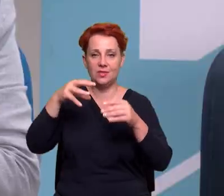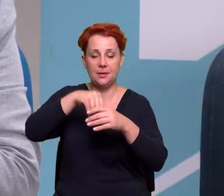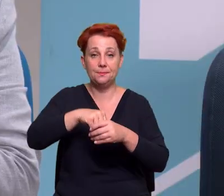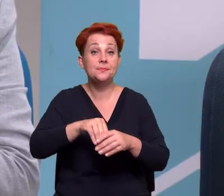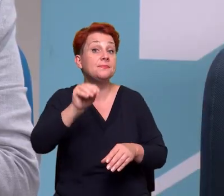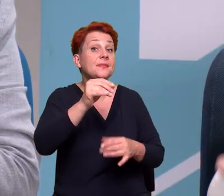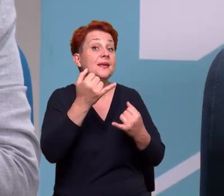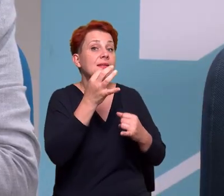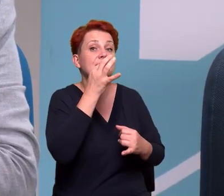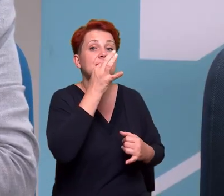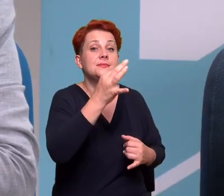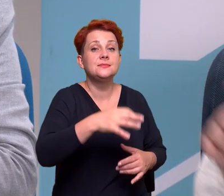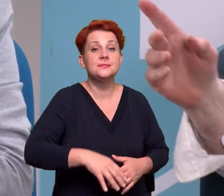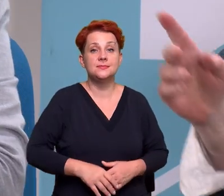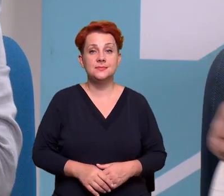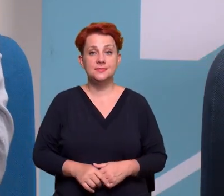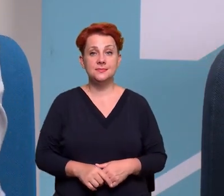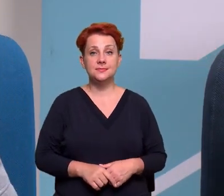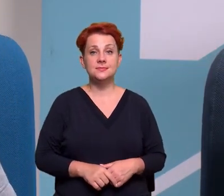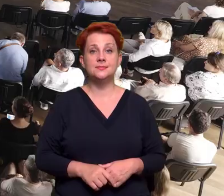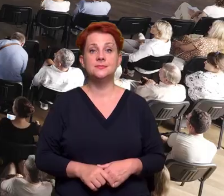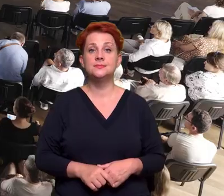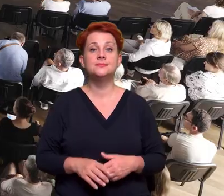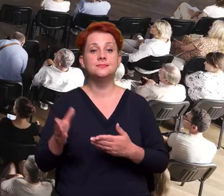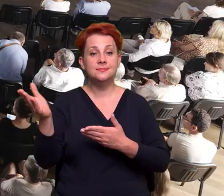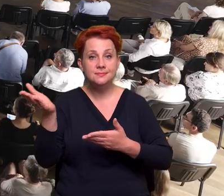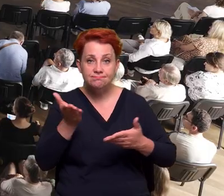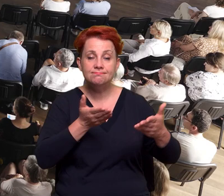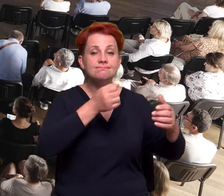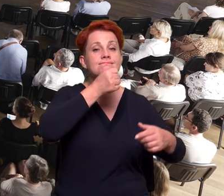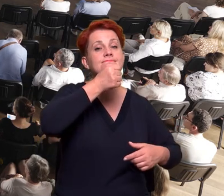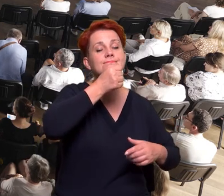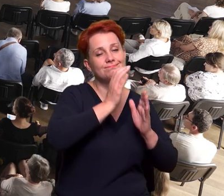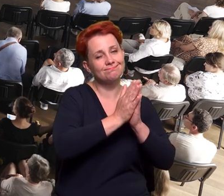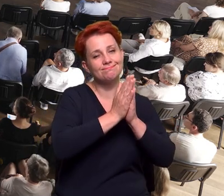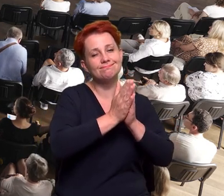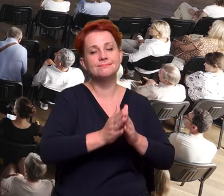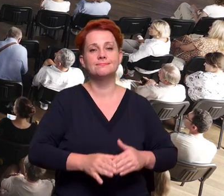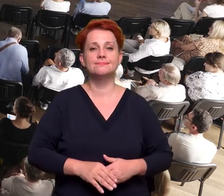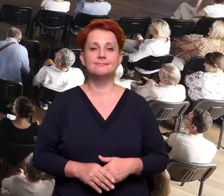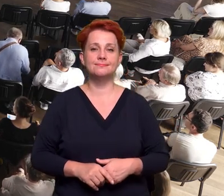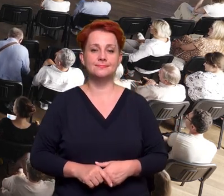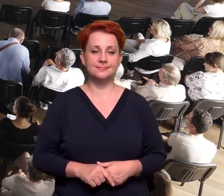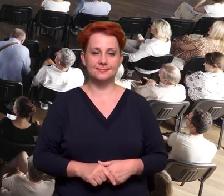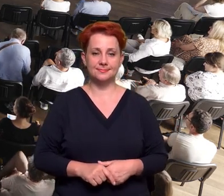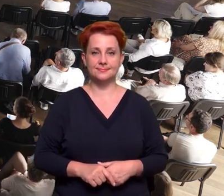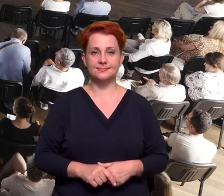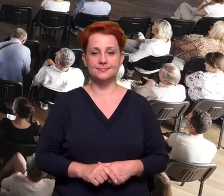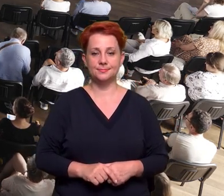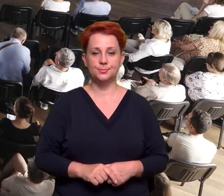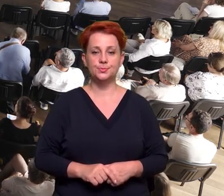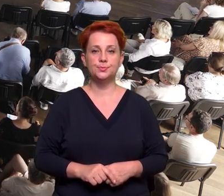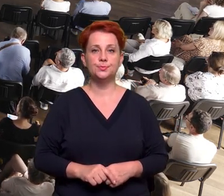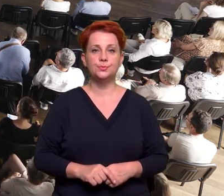Czy są jeszcze jakieś pytania? Tak, proszę może do mikrofonu, bardzo bym prosiła. Tak, tak, stoi